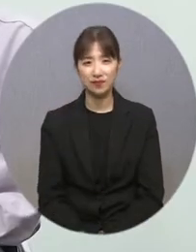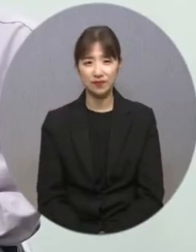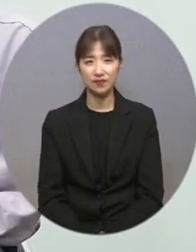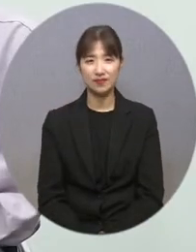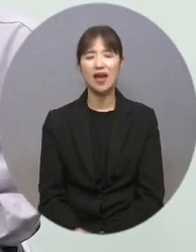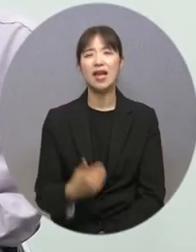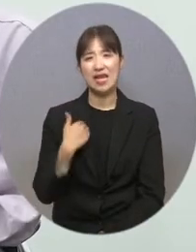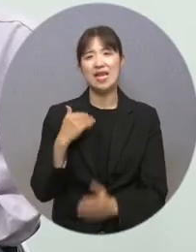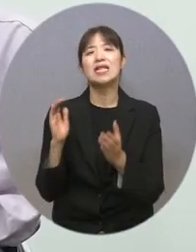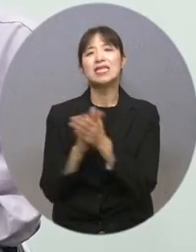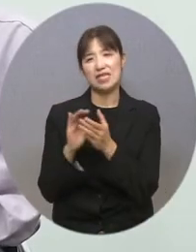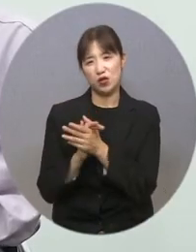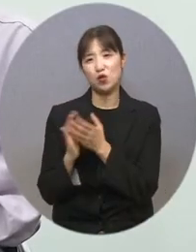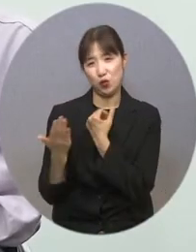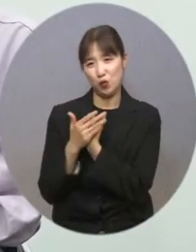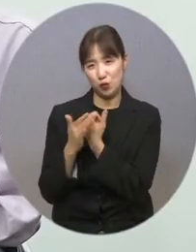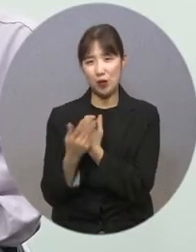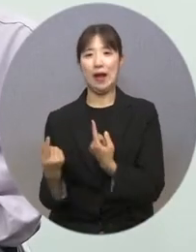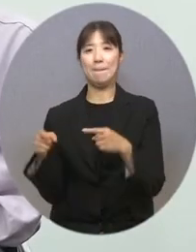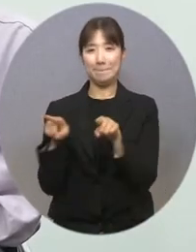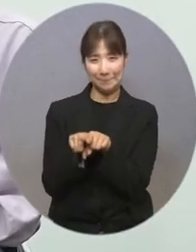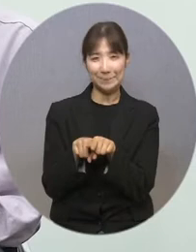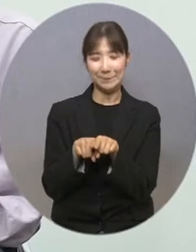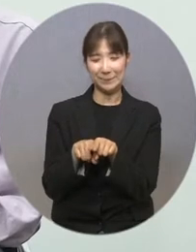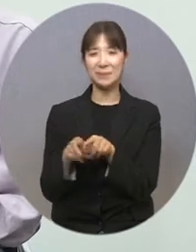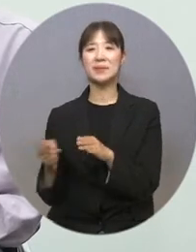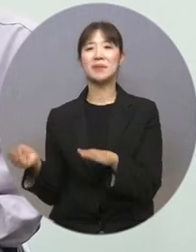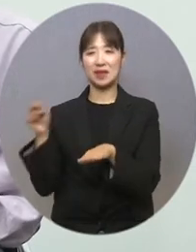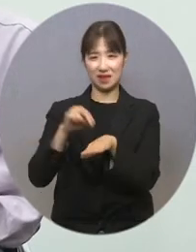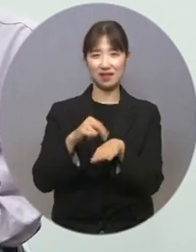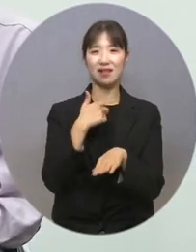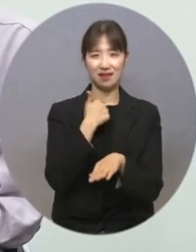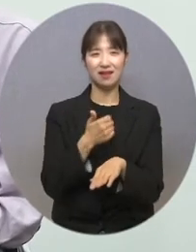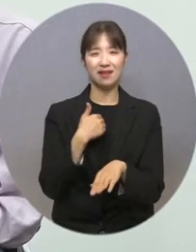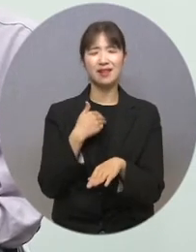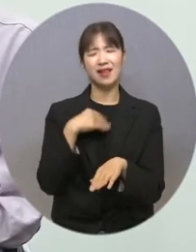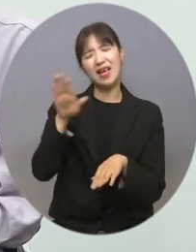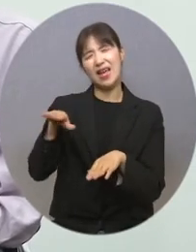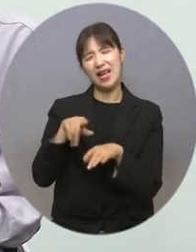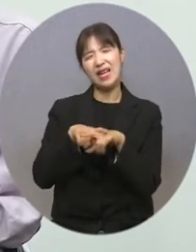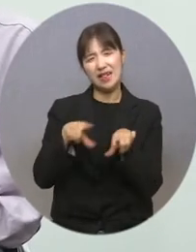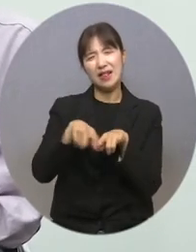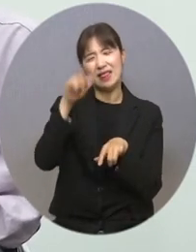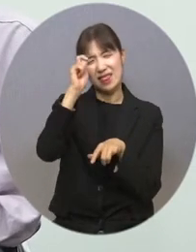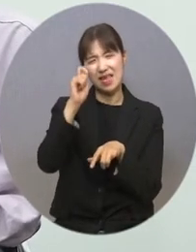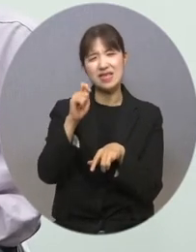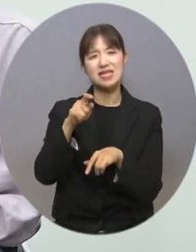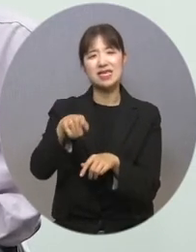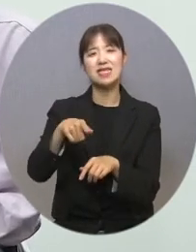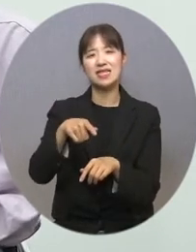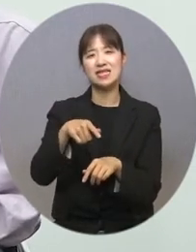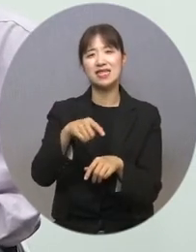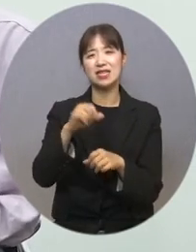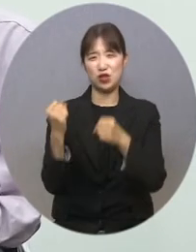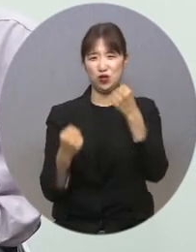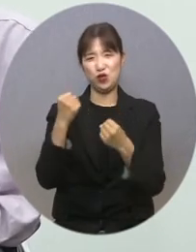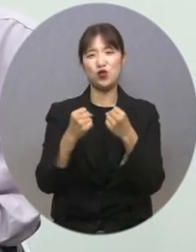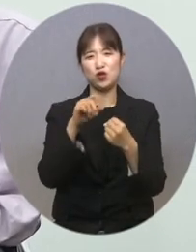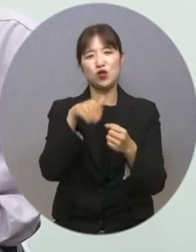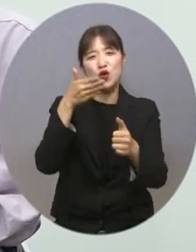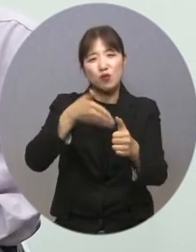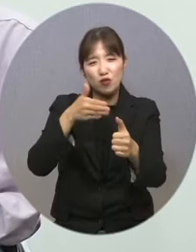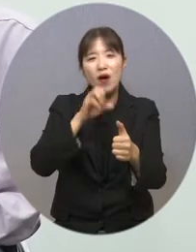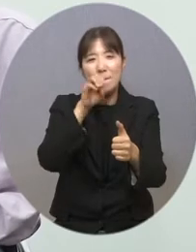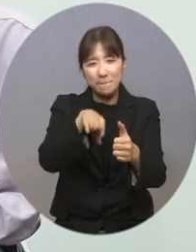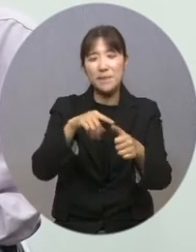친구가 동행을 해 줘서 터서 거든요 제가 그냥 일반 텍스트 타 저런 택시기사 님한테 좀 잘 말씀드려서